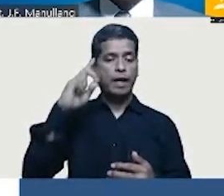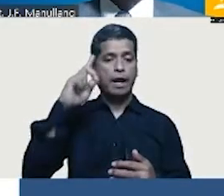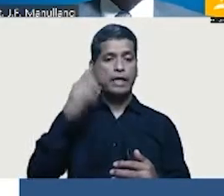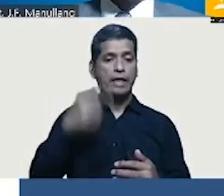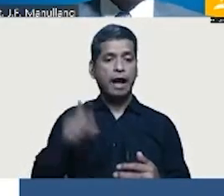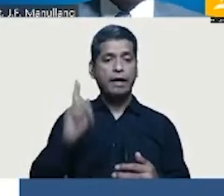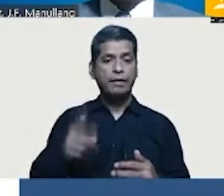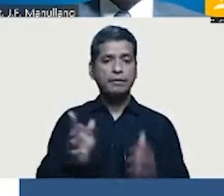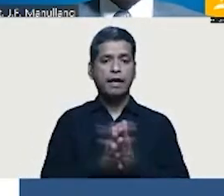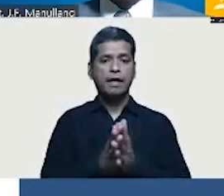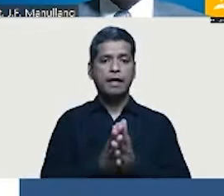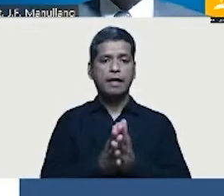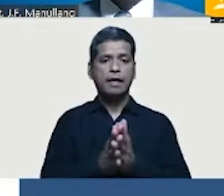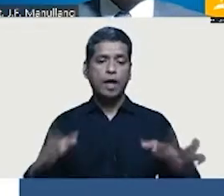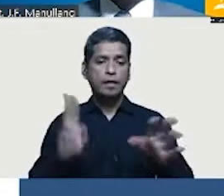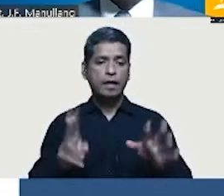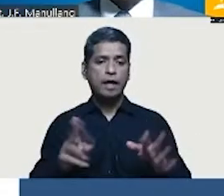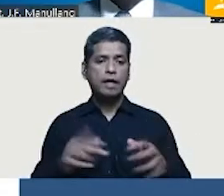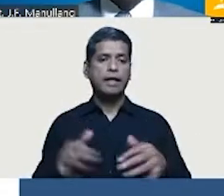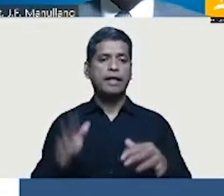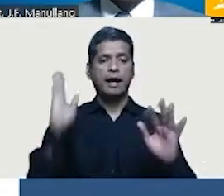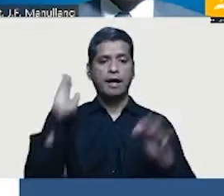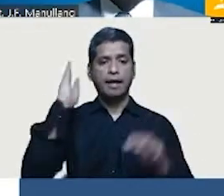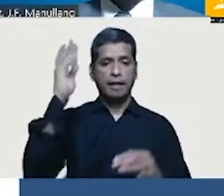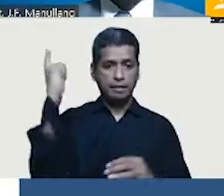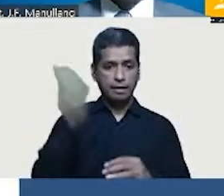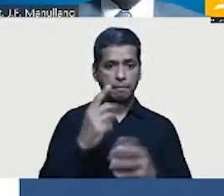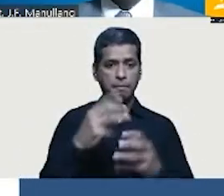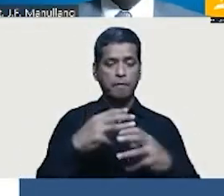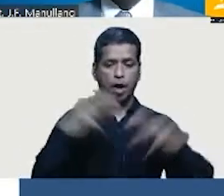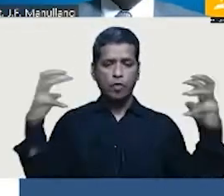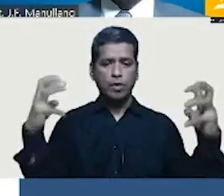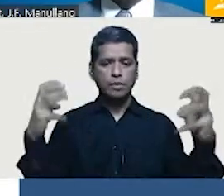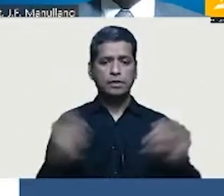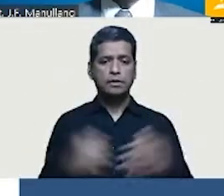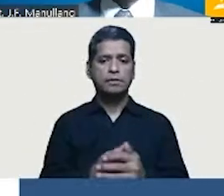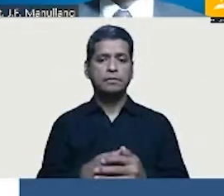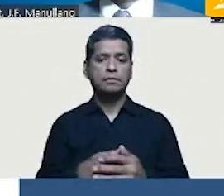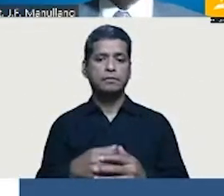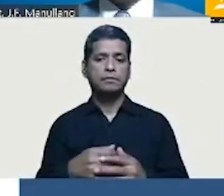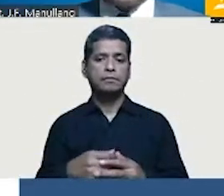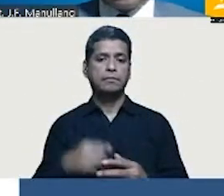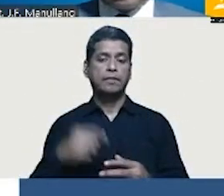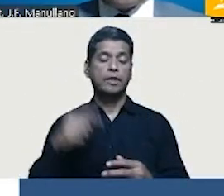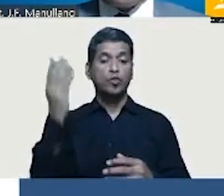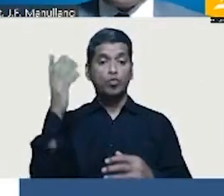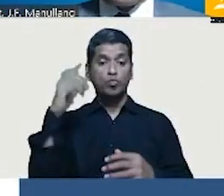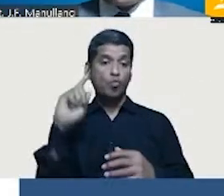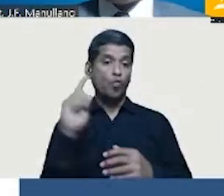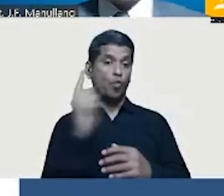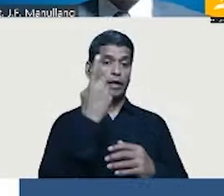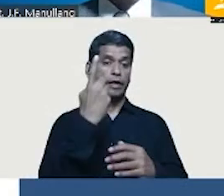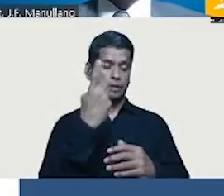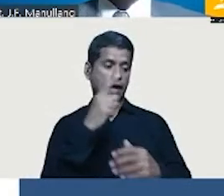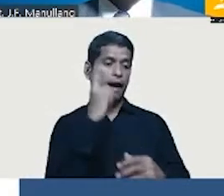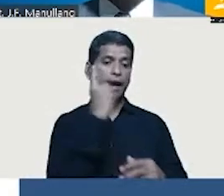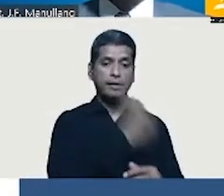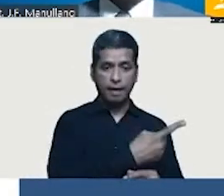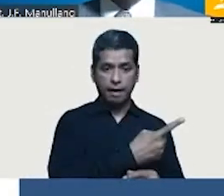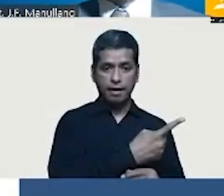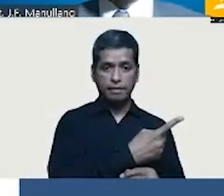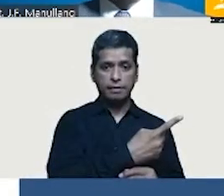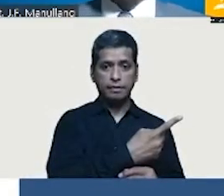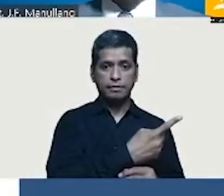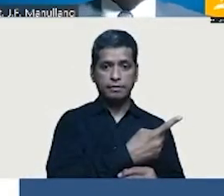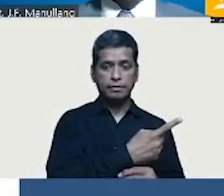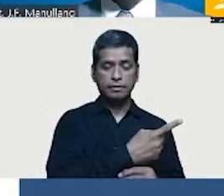baru Tuhan itu disebut di dalam Kitab Wahyu dimulai dari yang ada baru yang sudah